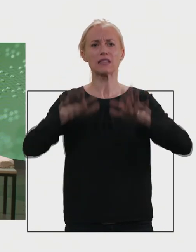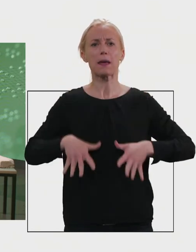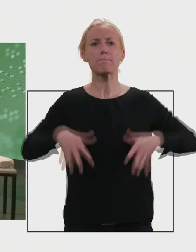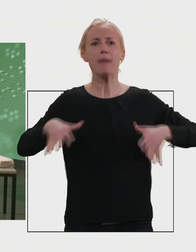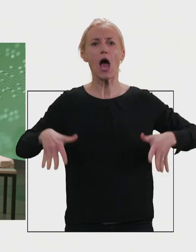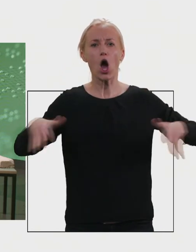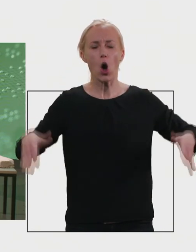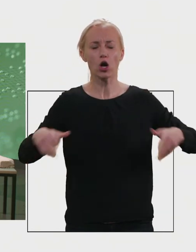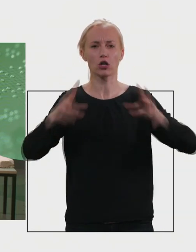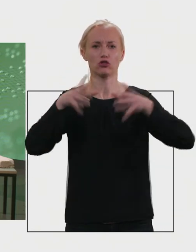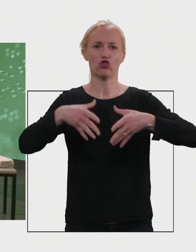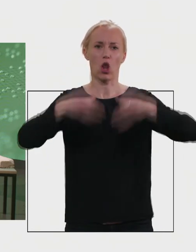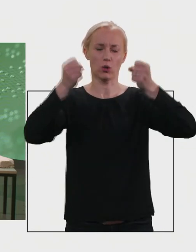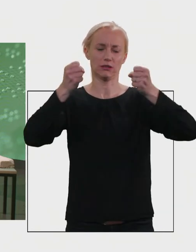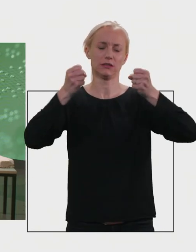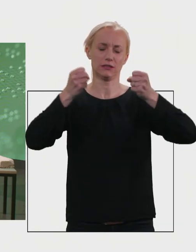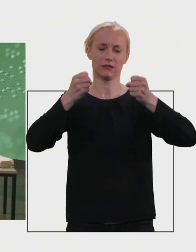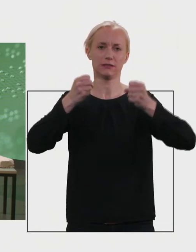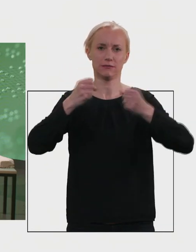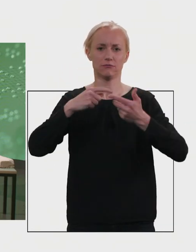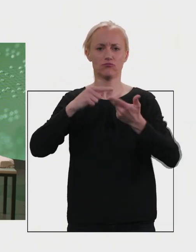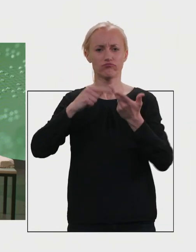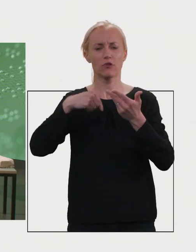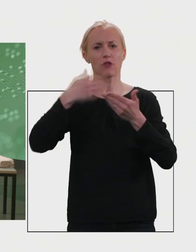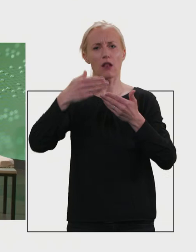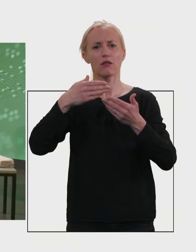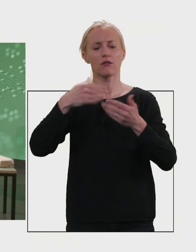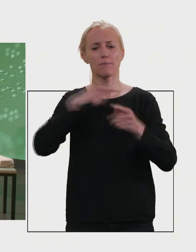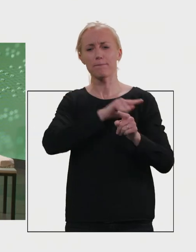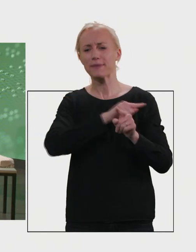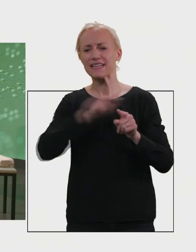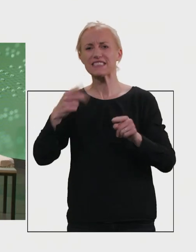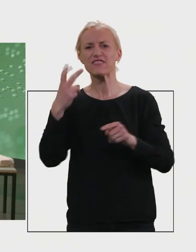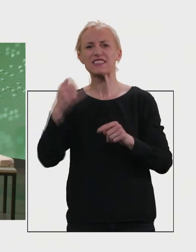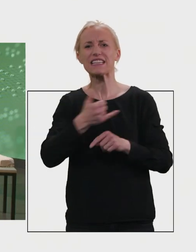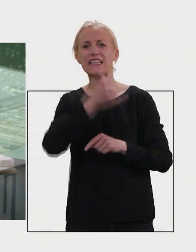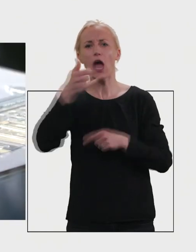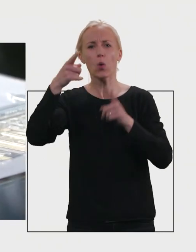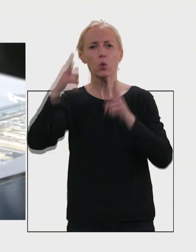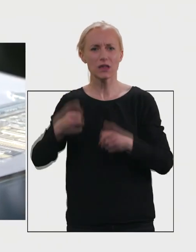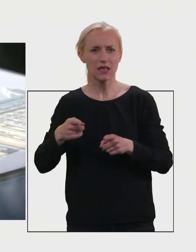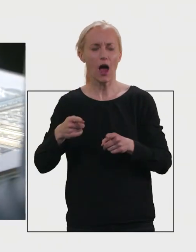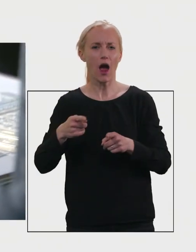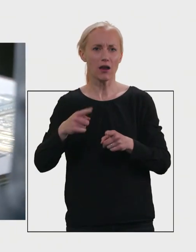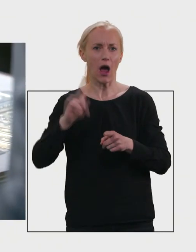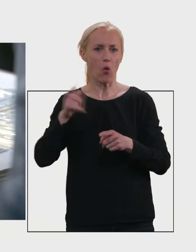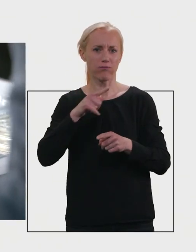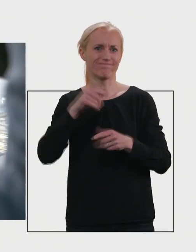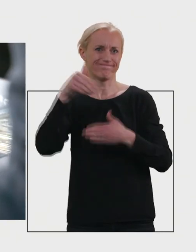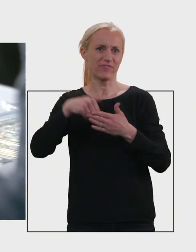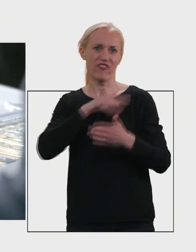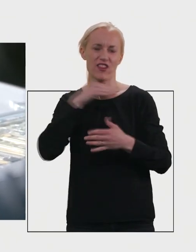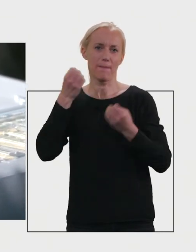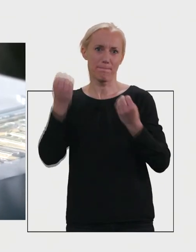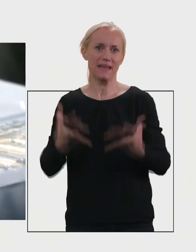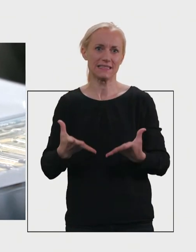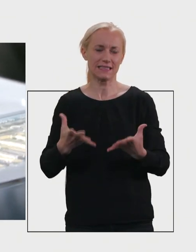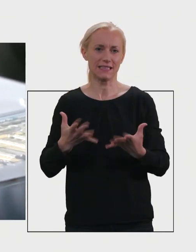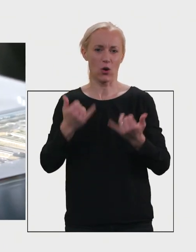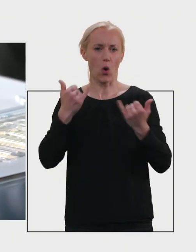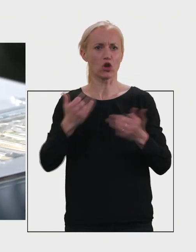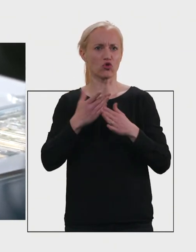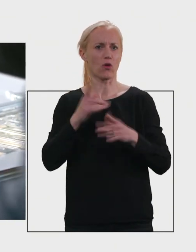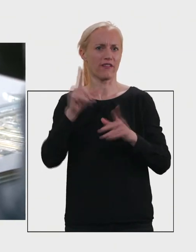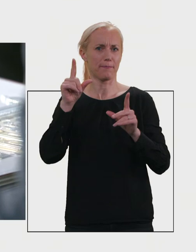Und die Geschichte führt natürlich auch weiter in das 20. Jahrhundert, in dem ja ebenfalls viel passiert ist. Wir haben heute schon einiges davon